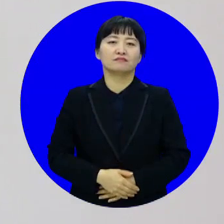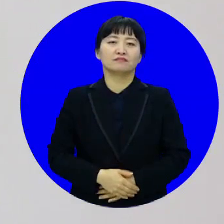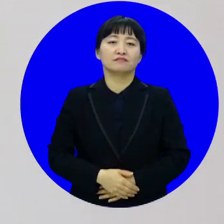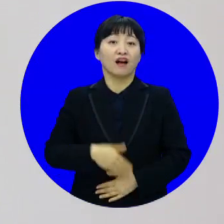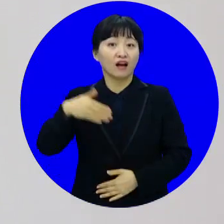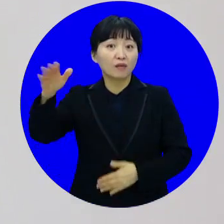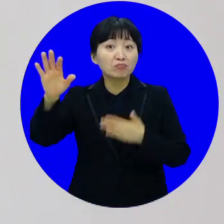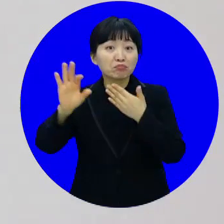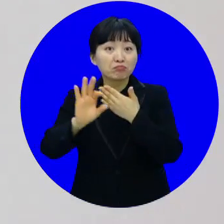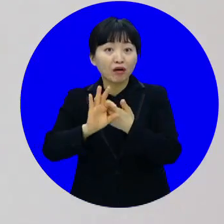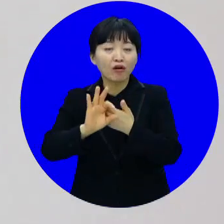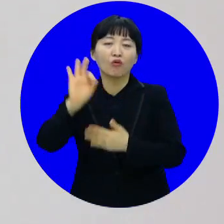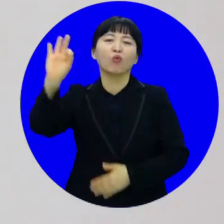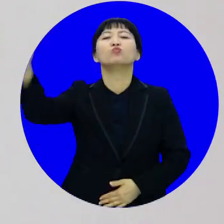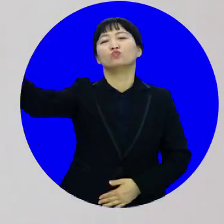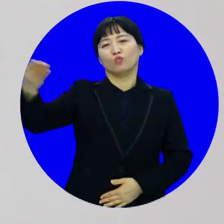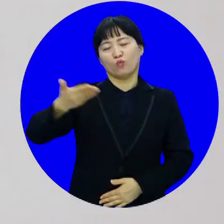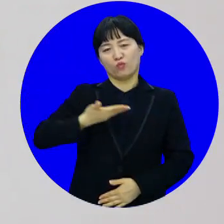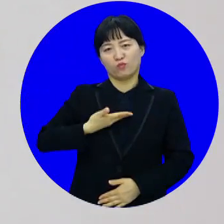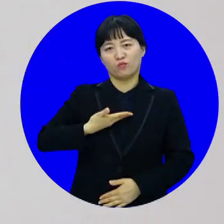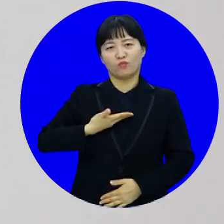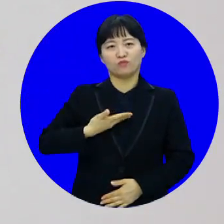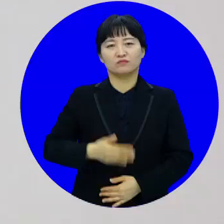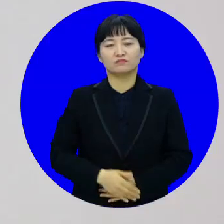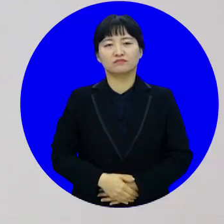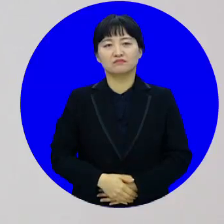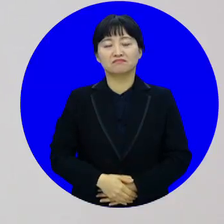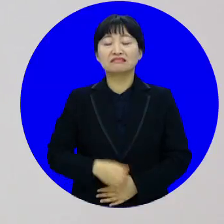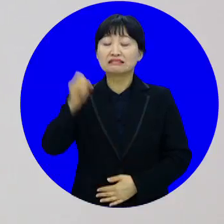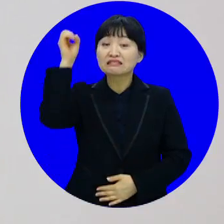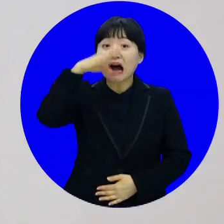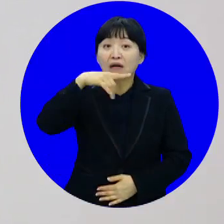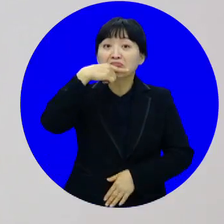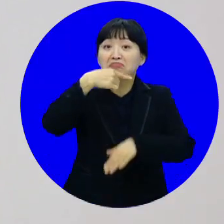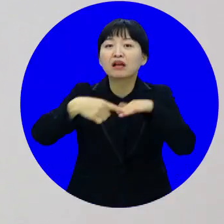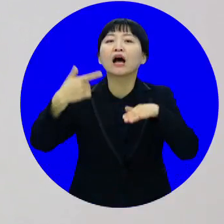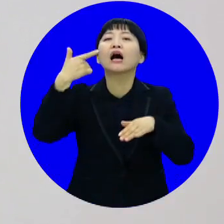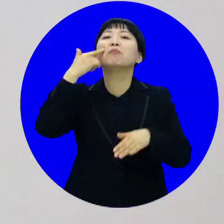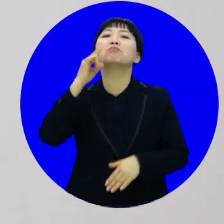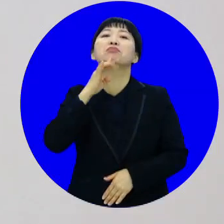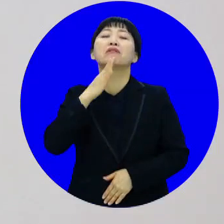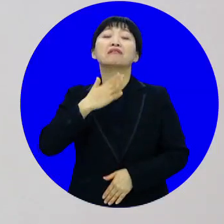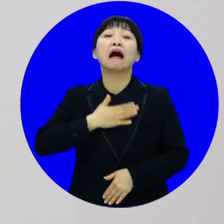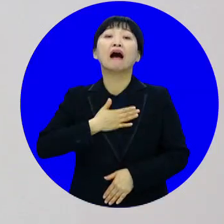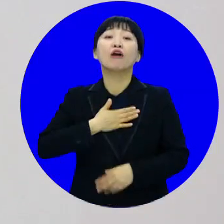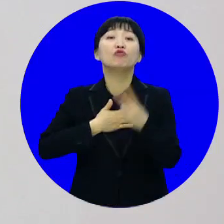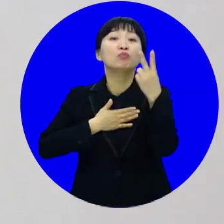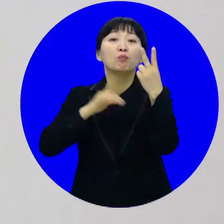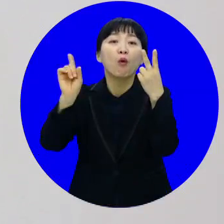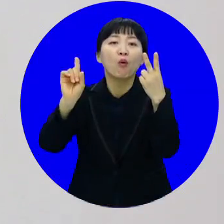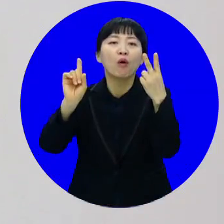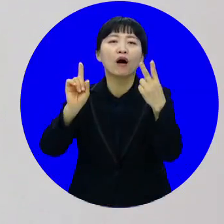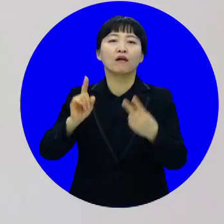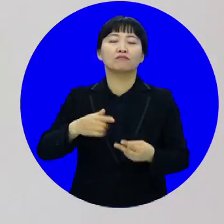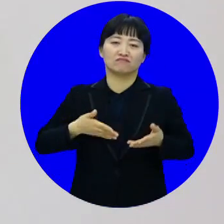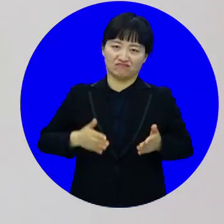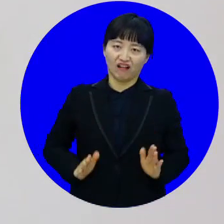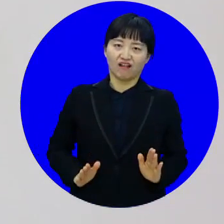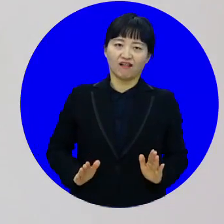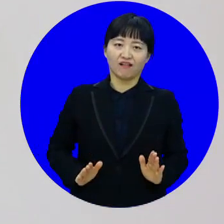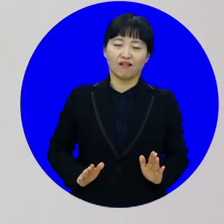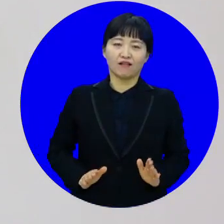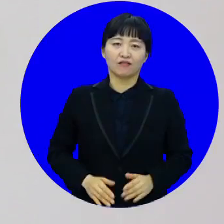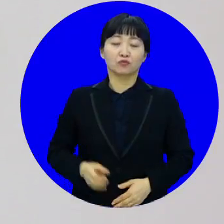가기라도 하면 돈이라도 주니까요. 생물학적 아빠가 저한테 준 건 두 개밖에 없어요. 하나는 날 태어나게 한